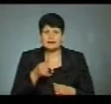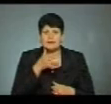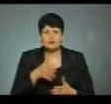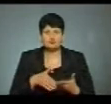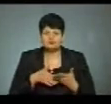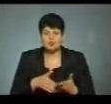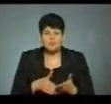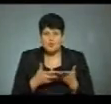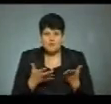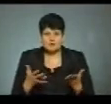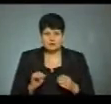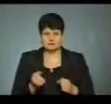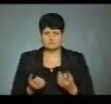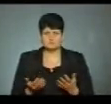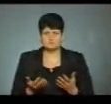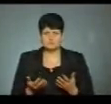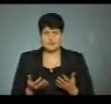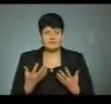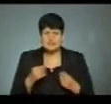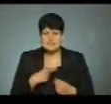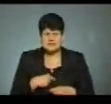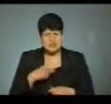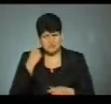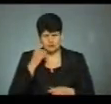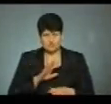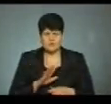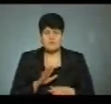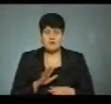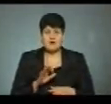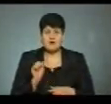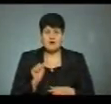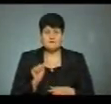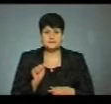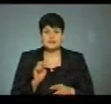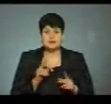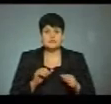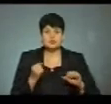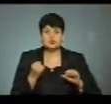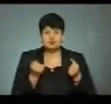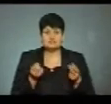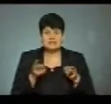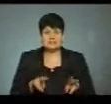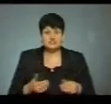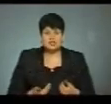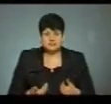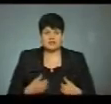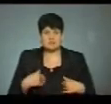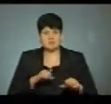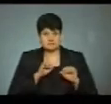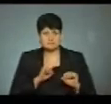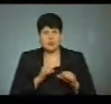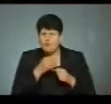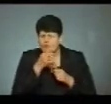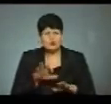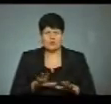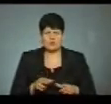там допомогти побратимам. І вже не за себе тільки думав, а тільки, аби мої побратими залишились живими, і ми вистояли будь-якою